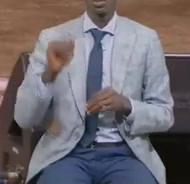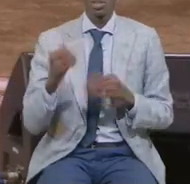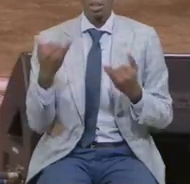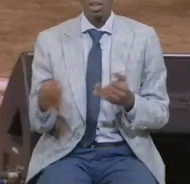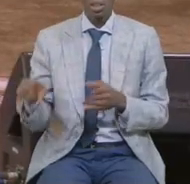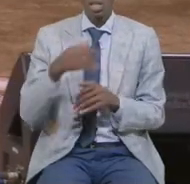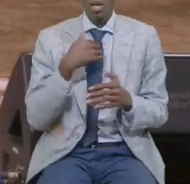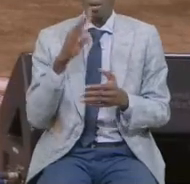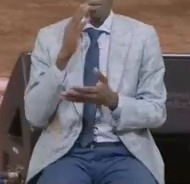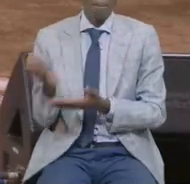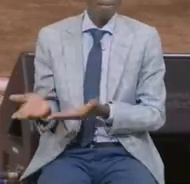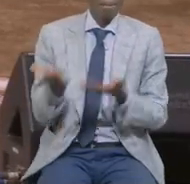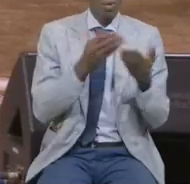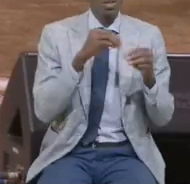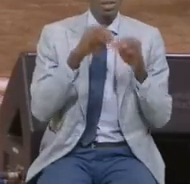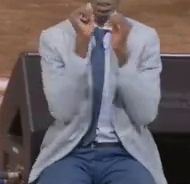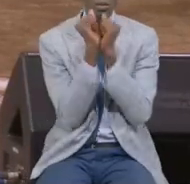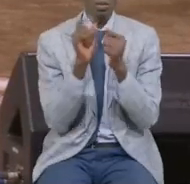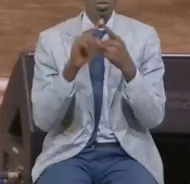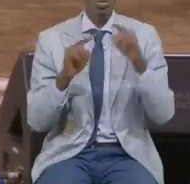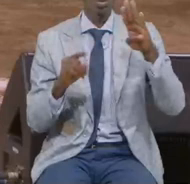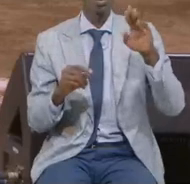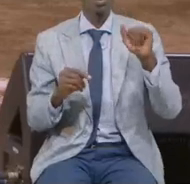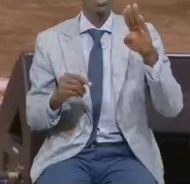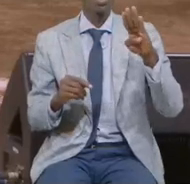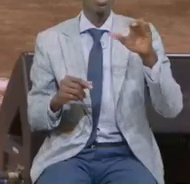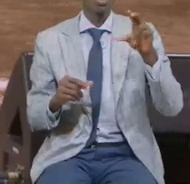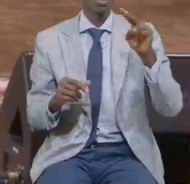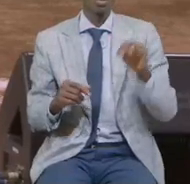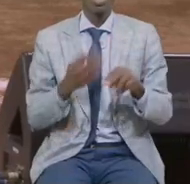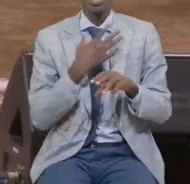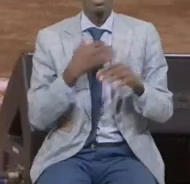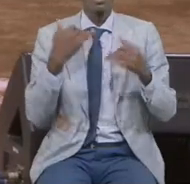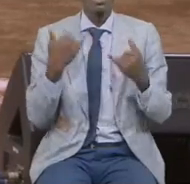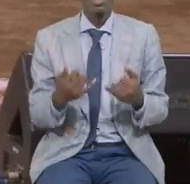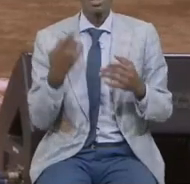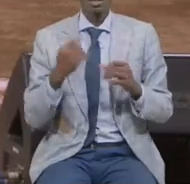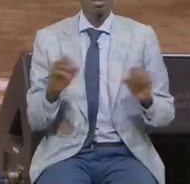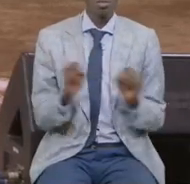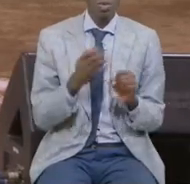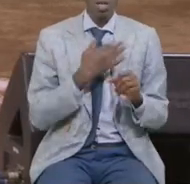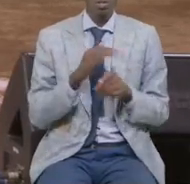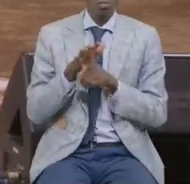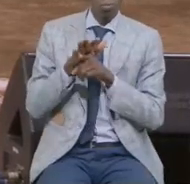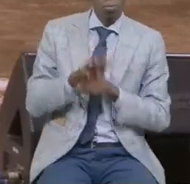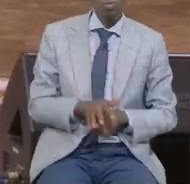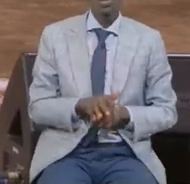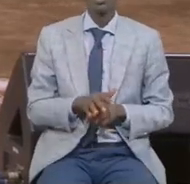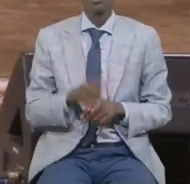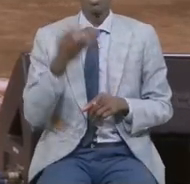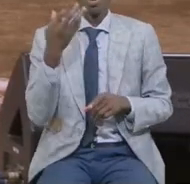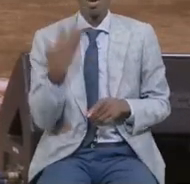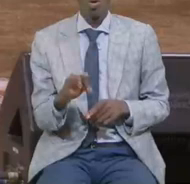en captivité à Babylone et la menace et les menaces et la domination de